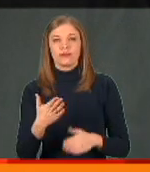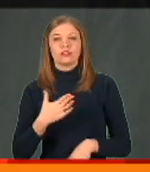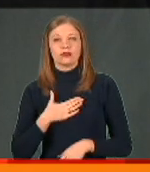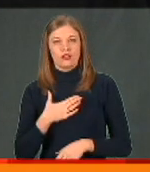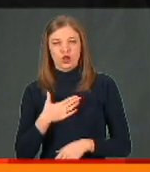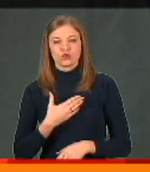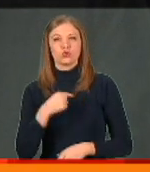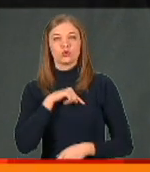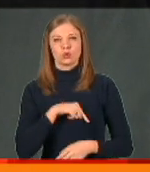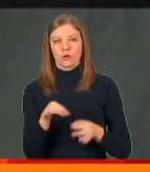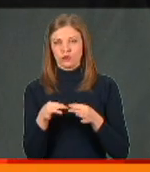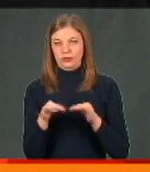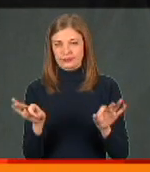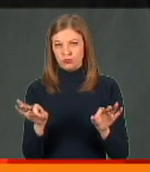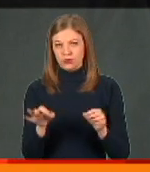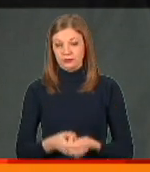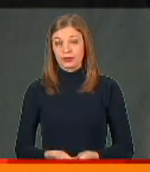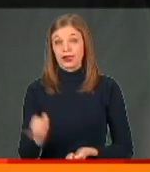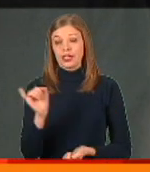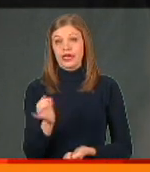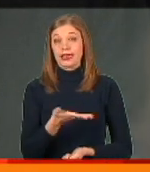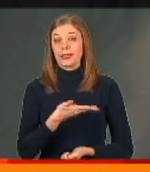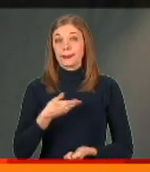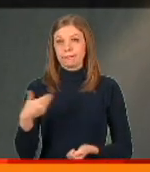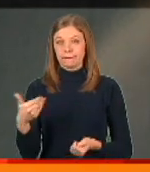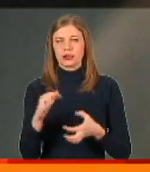нашої духовної свободи. І ми